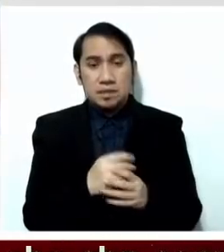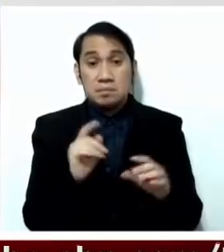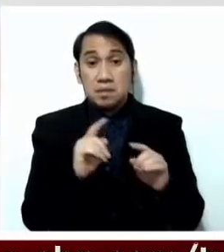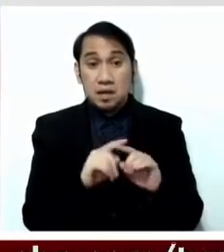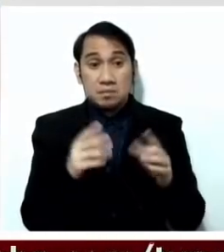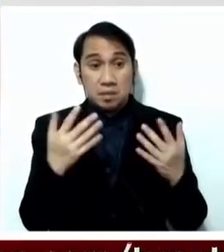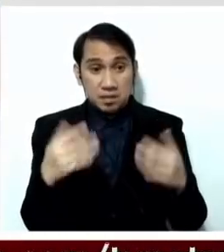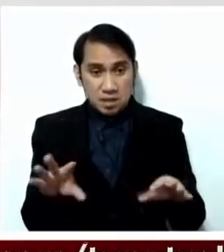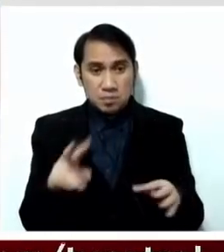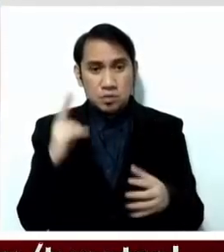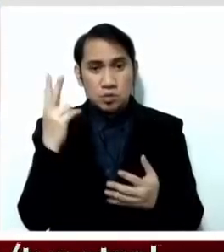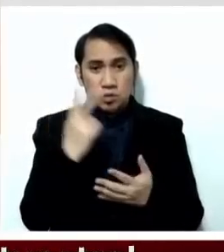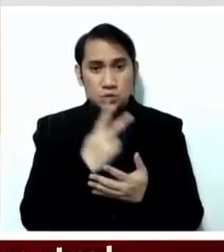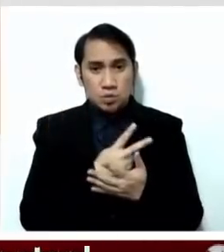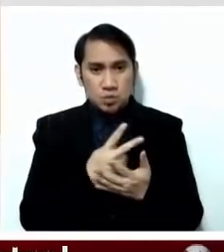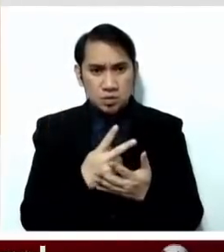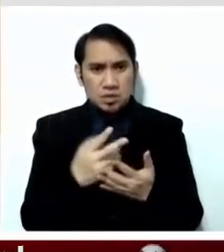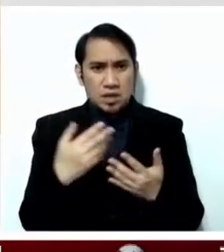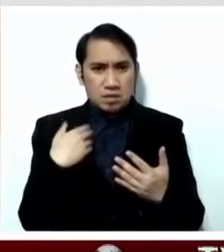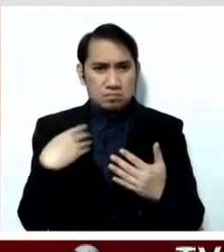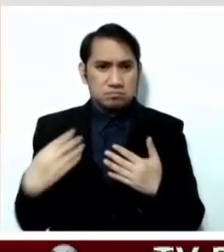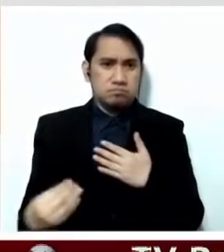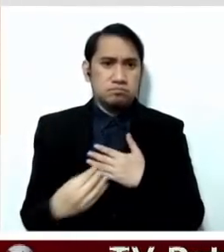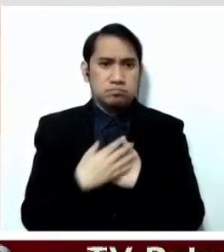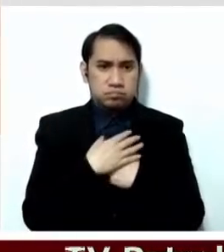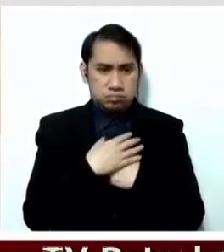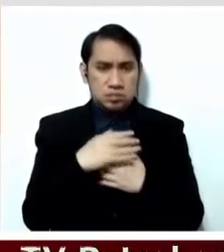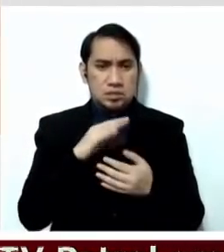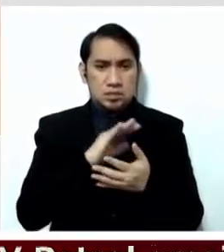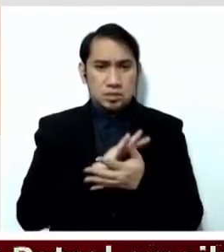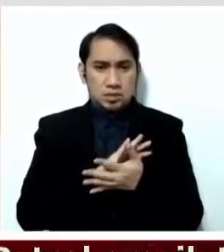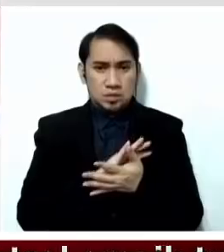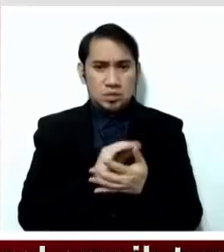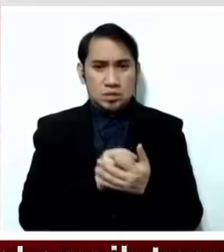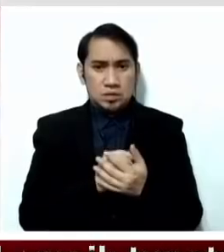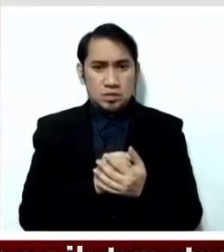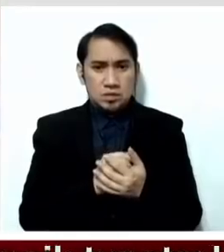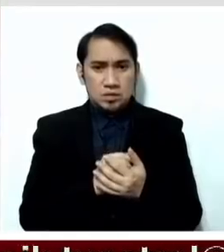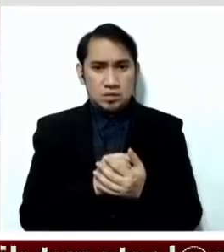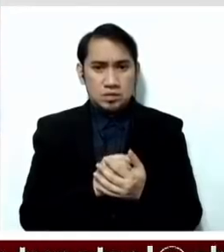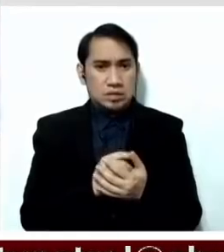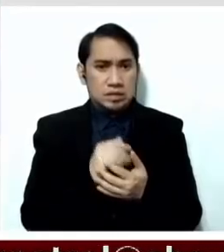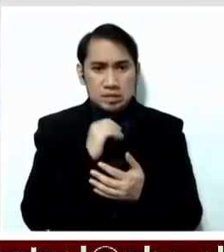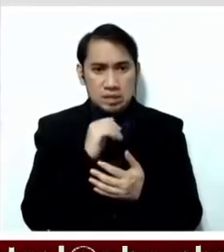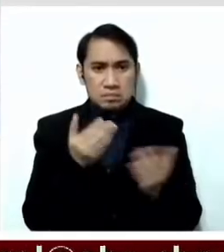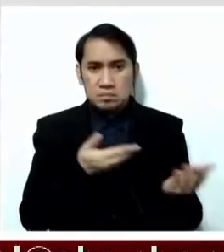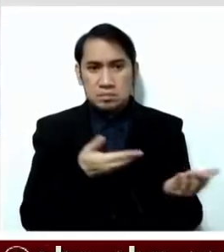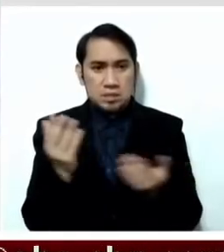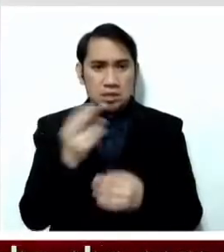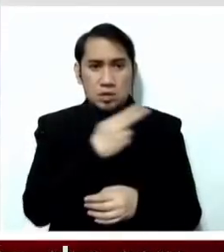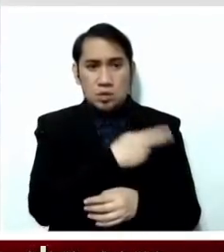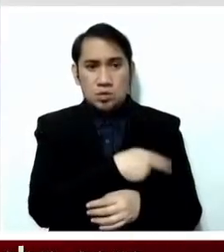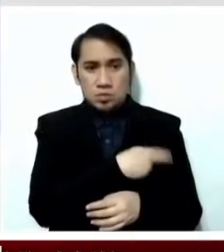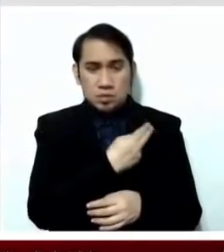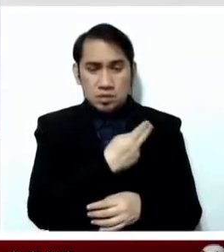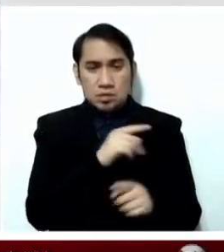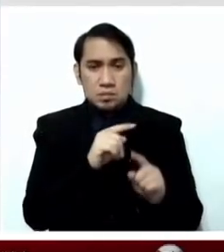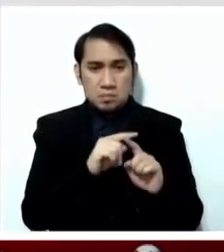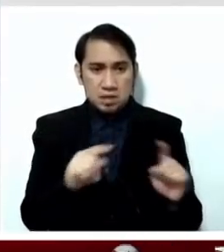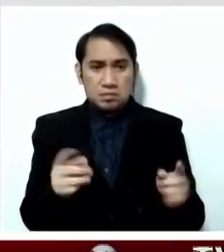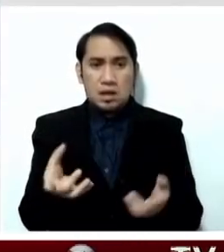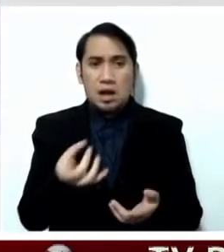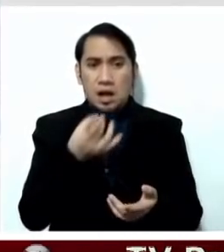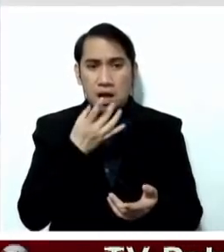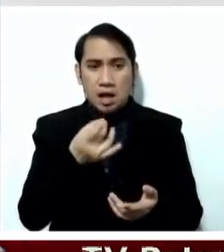ang 2 linggo, tinamaan pa rin ng COVID ang kanyang ina. Hindi siya agad dinala sa ospital at nagpatuloy itong uminom